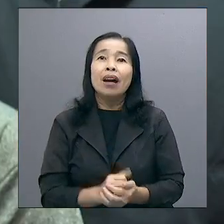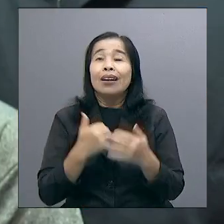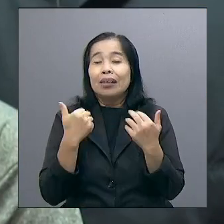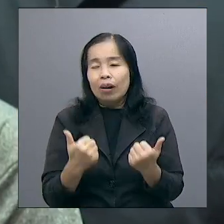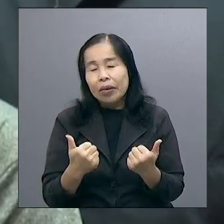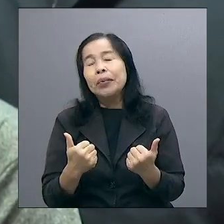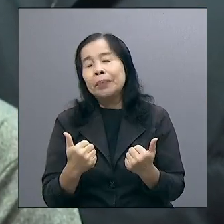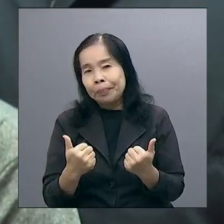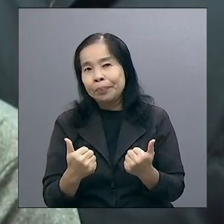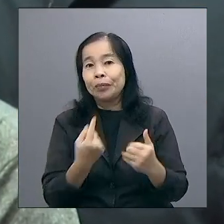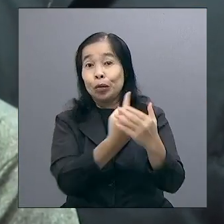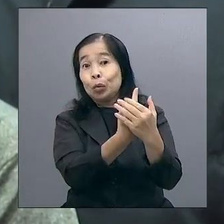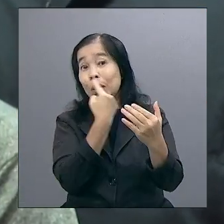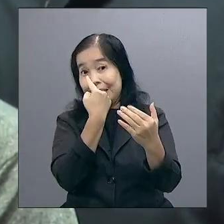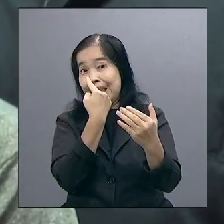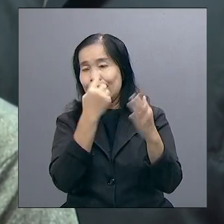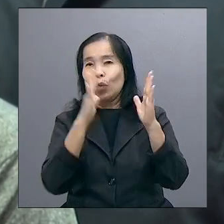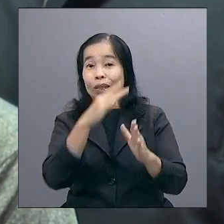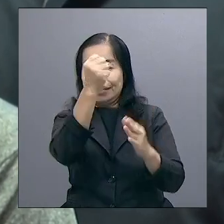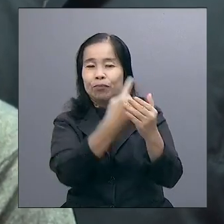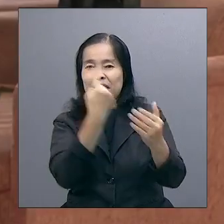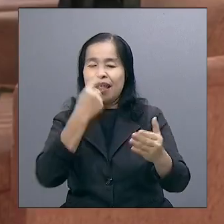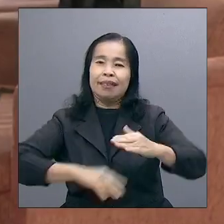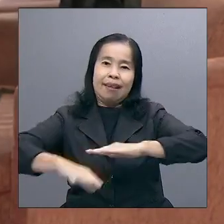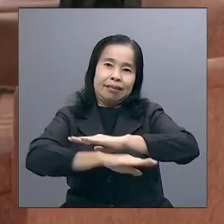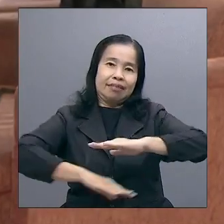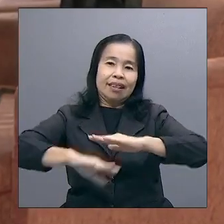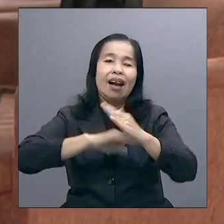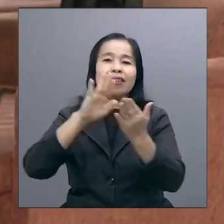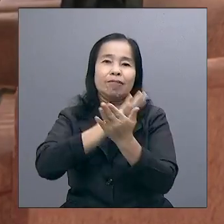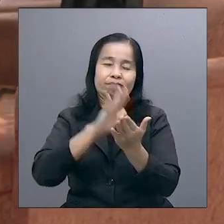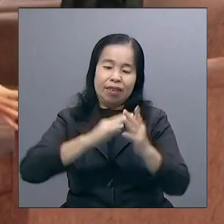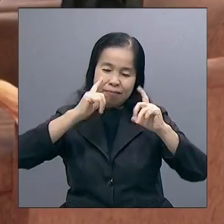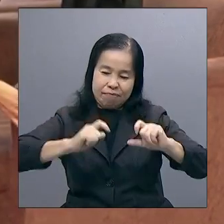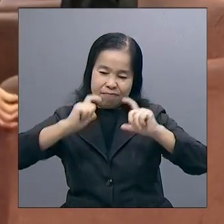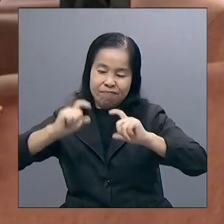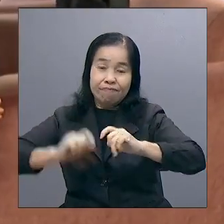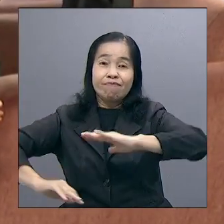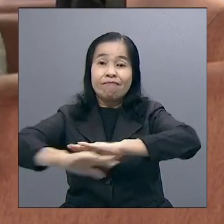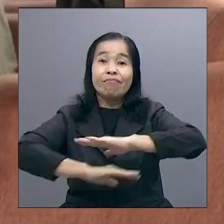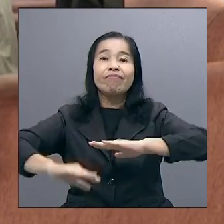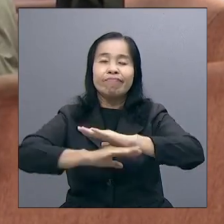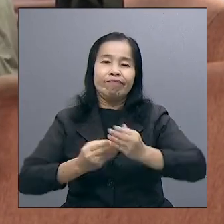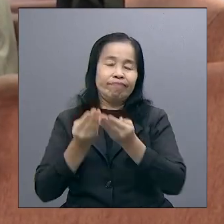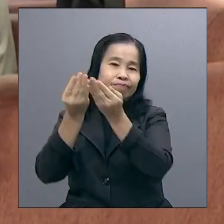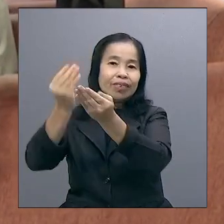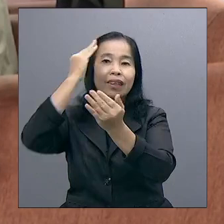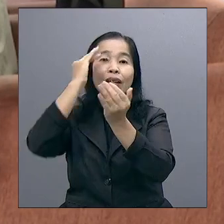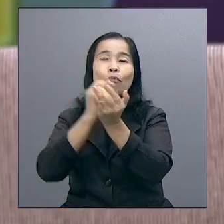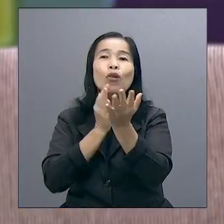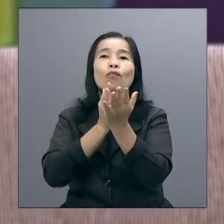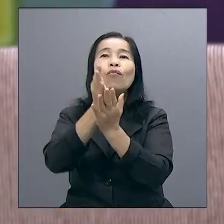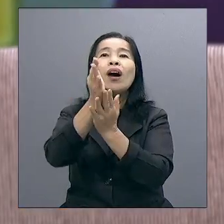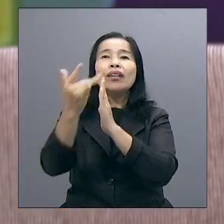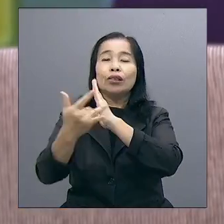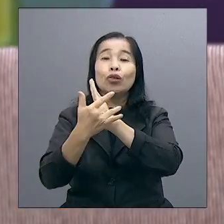ส่งตัแทนผู้สิหายค่นำเอกสารหลกฐานเข้าร้องทุกผ่านกองบชการตำรวจสืบสวนสอบสวนอาจชียกรรมทางเทคโโยี